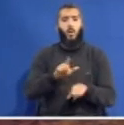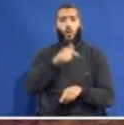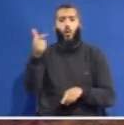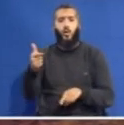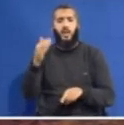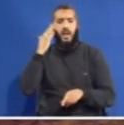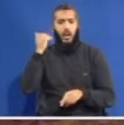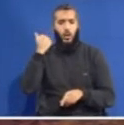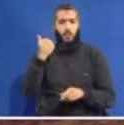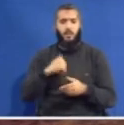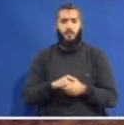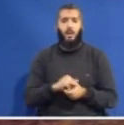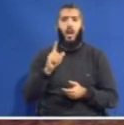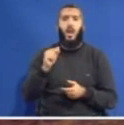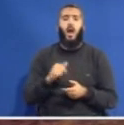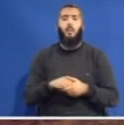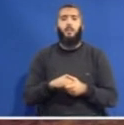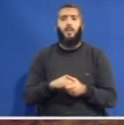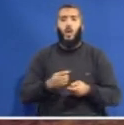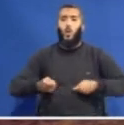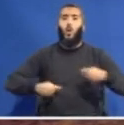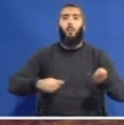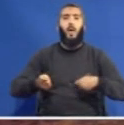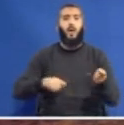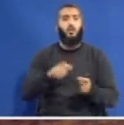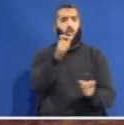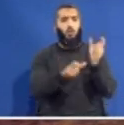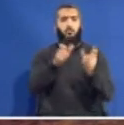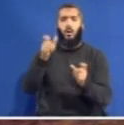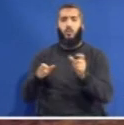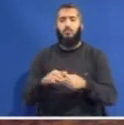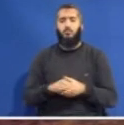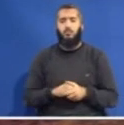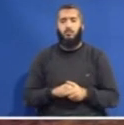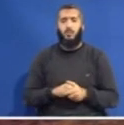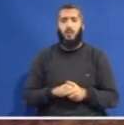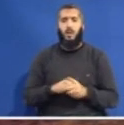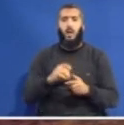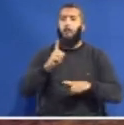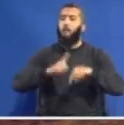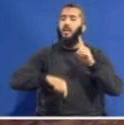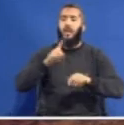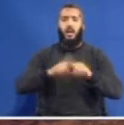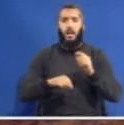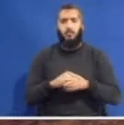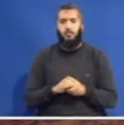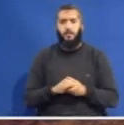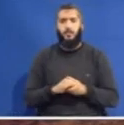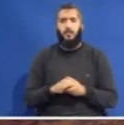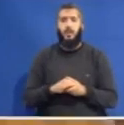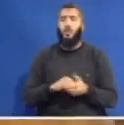تأتي قافلة تجارية محملة بكل أصناف التجارة يعني التي تعود الناس